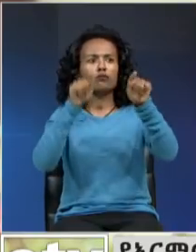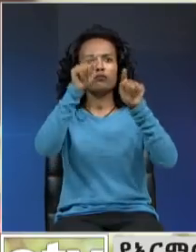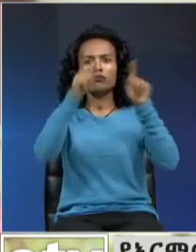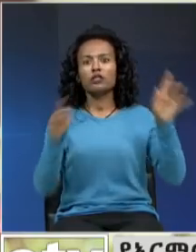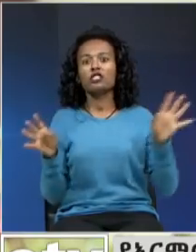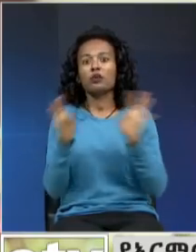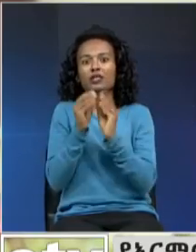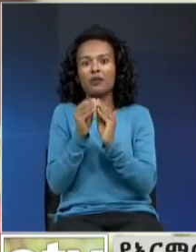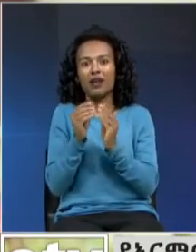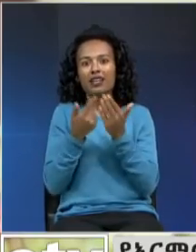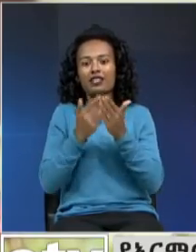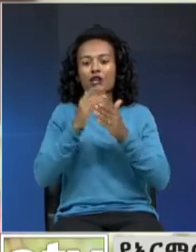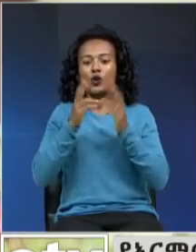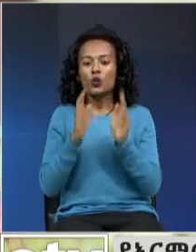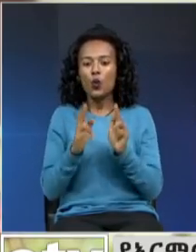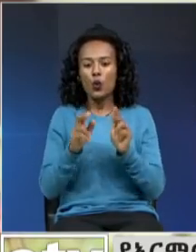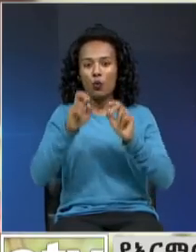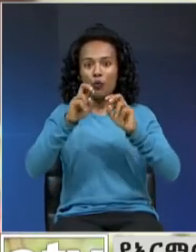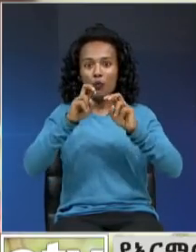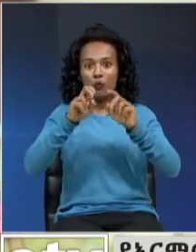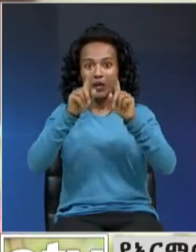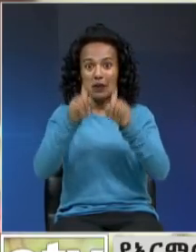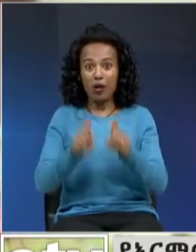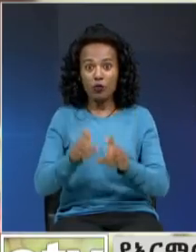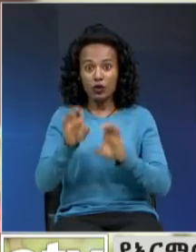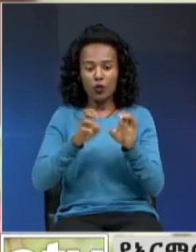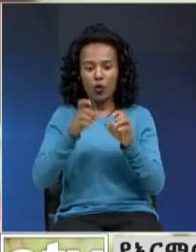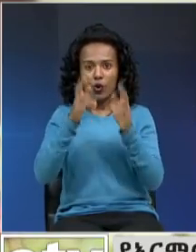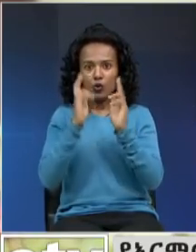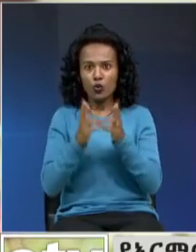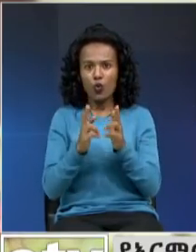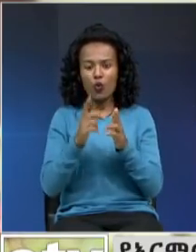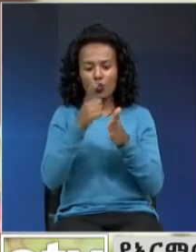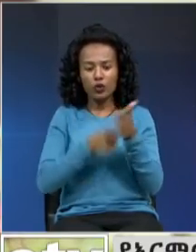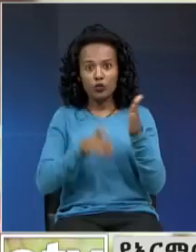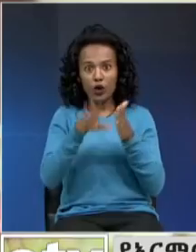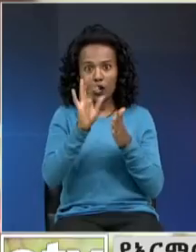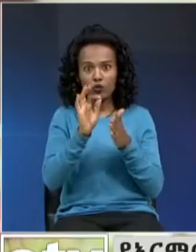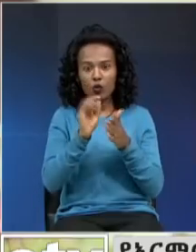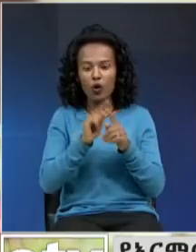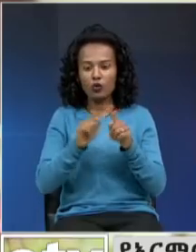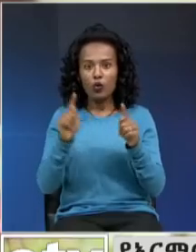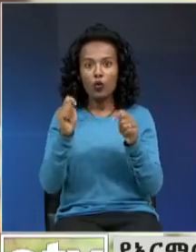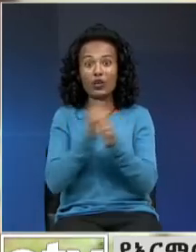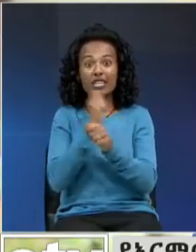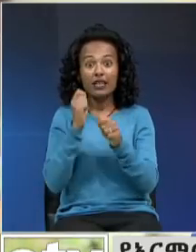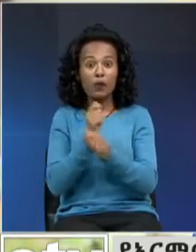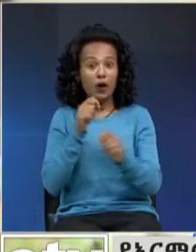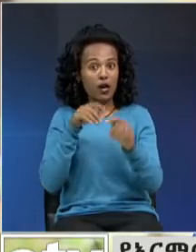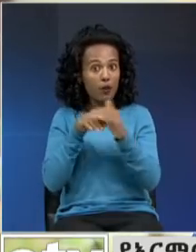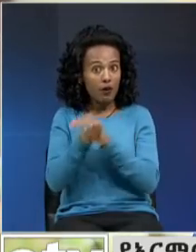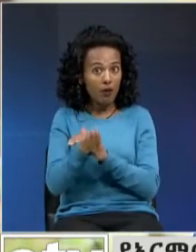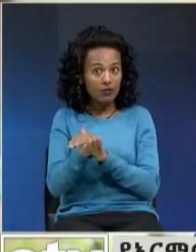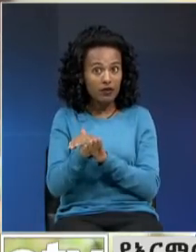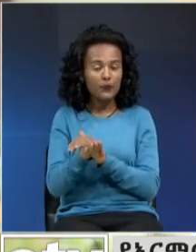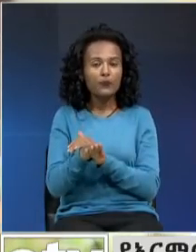እነዚህን ቶሎ ምርመራው ተካሂዶ ቶሎ ውጤቱን አግኝቶ ወደ አክሽን ለመግባት ወደ ተግባር